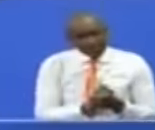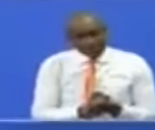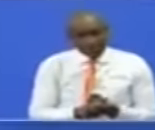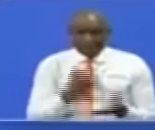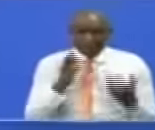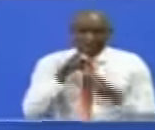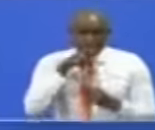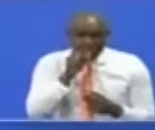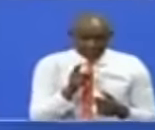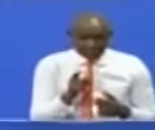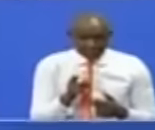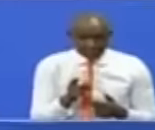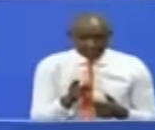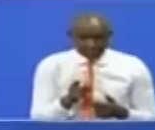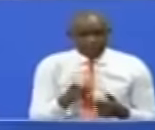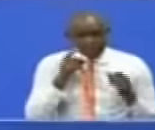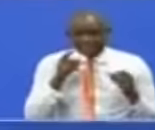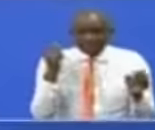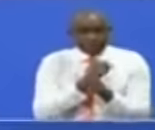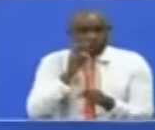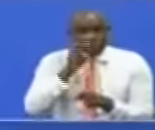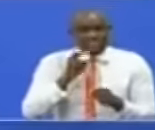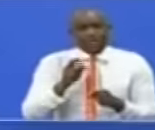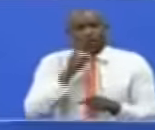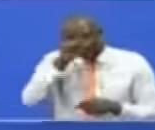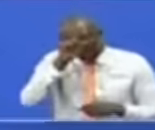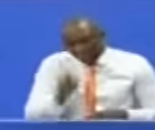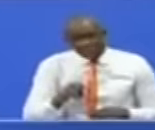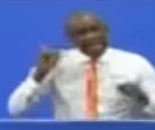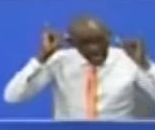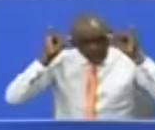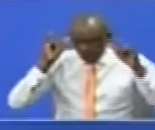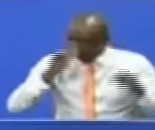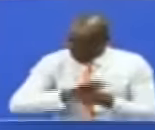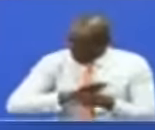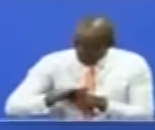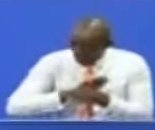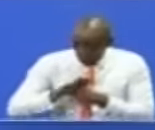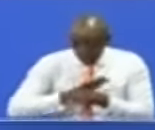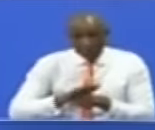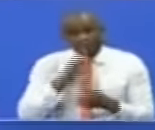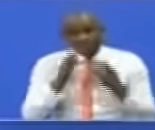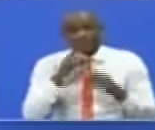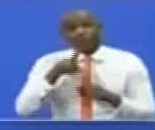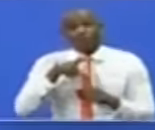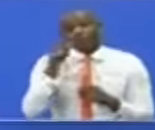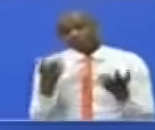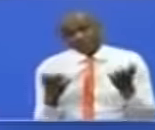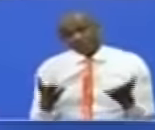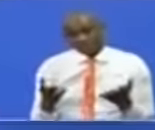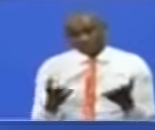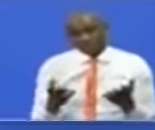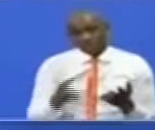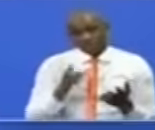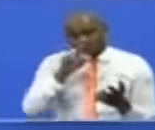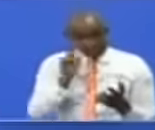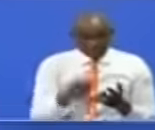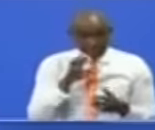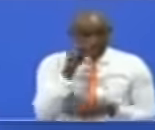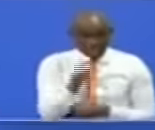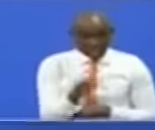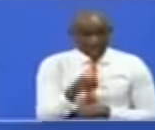kama labda hujaweza kuona ng'ombe mingi, ng'ombe 1000 ni nyingi sana. Inawezaje kuwa unaweza iba ng'ombe tuseme 1000